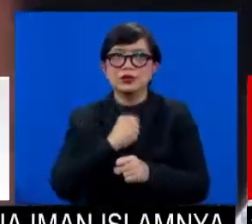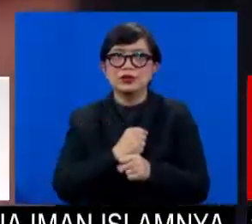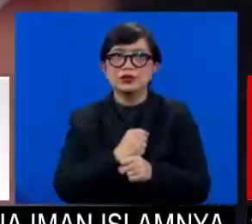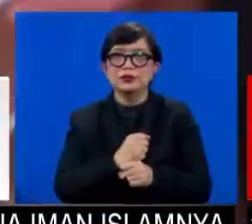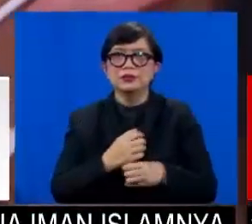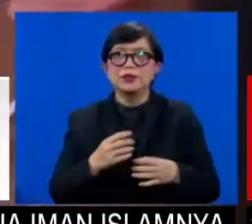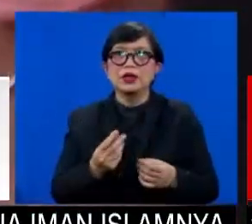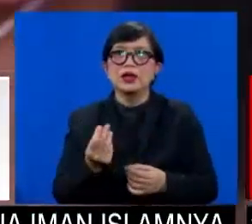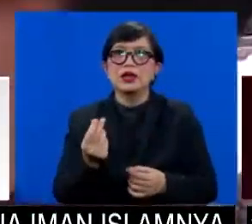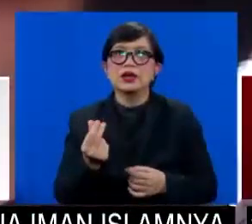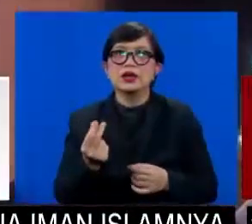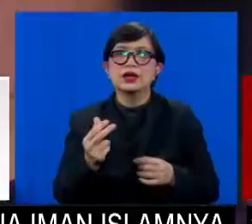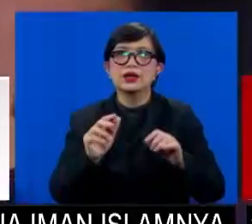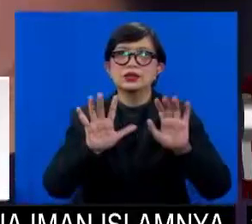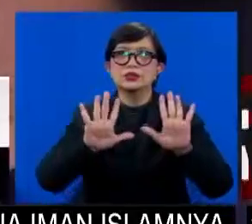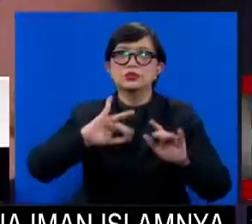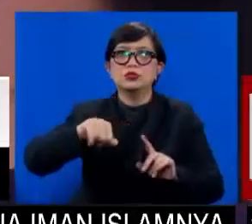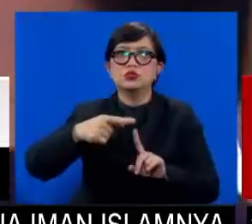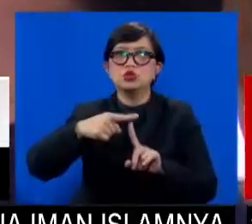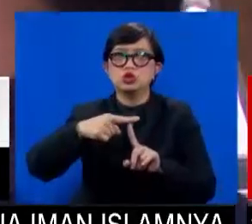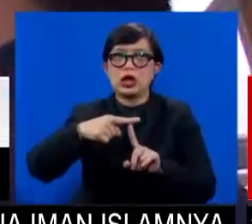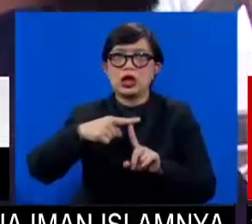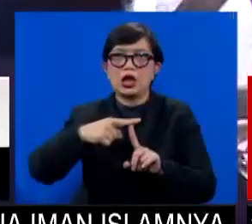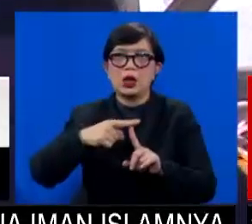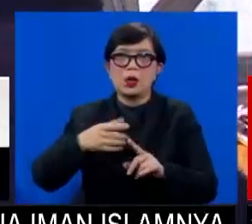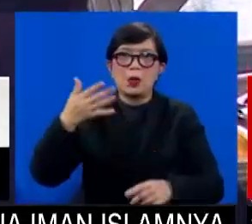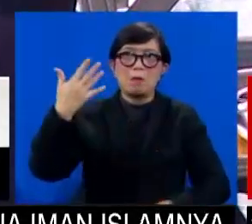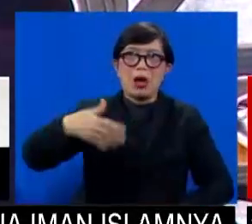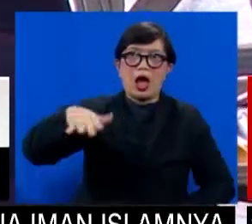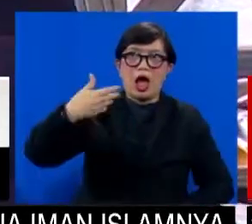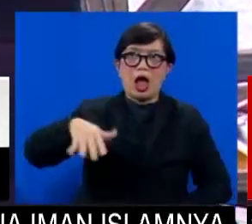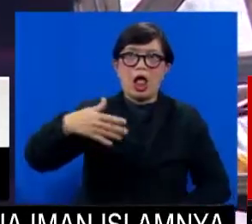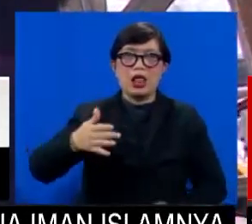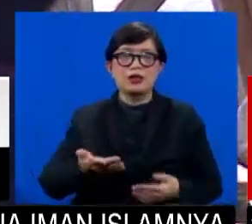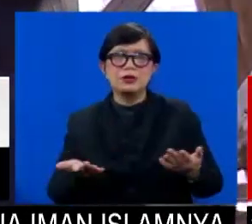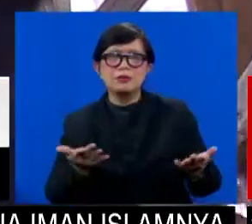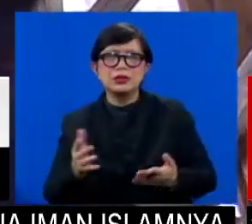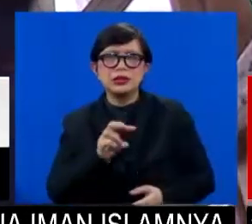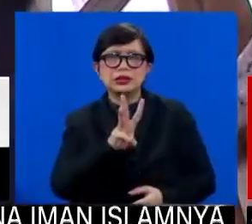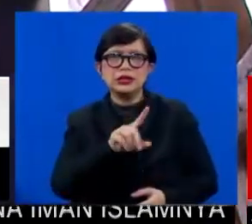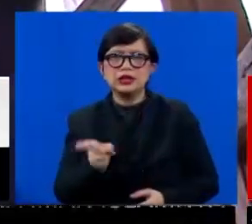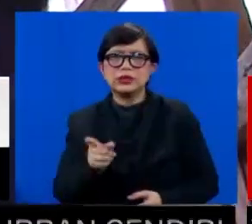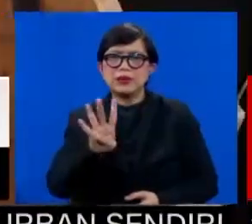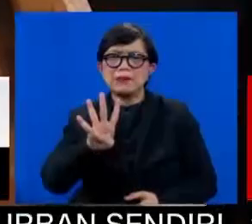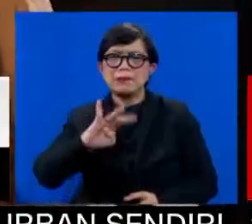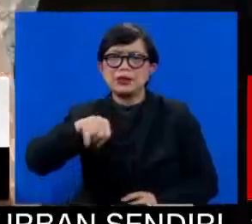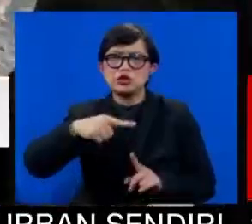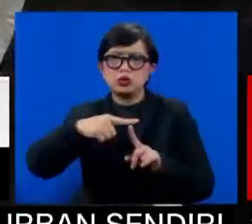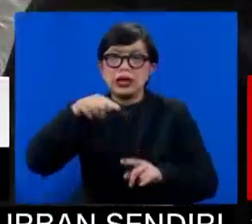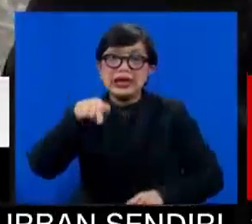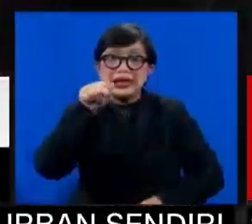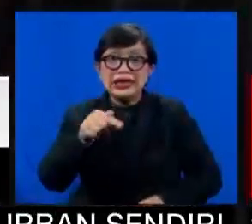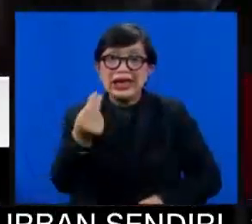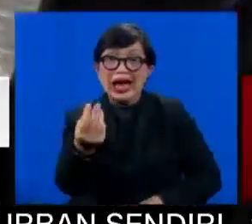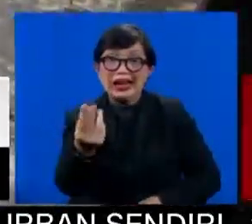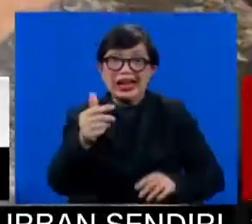dibanderol 10 juta rupiah. Lebih mahal dari kambing kurban lain yang umumnya dihargai 3-4 juta rupiah per ekor.